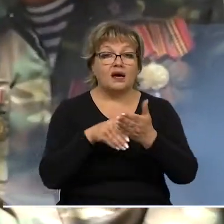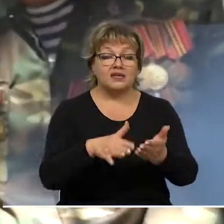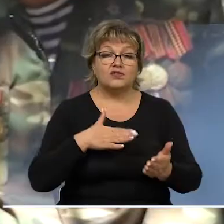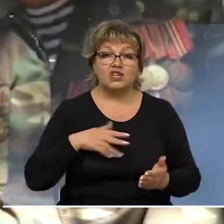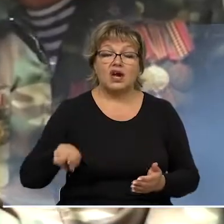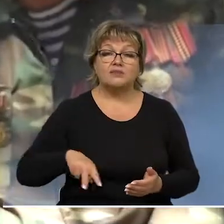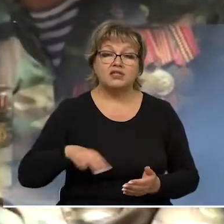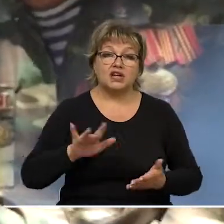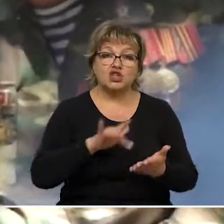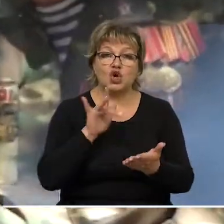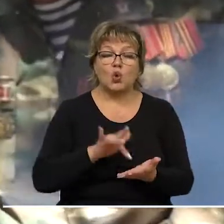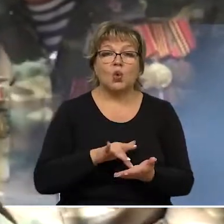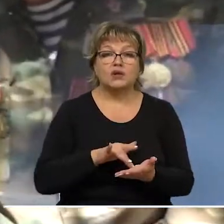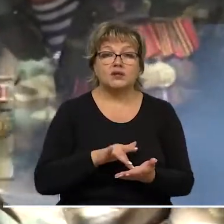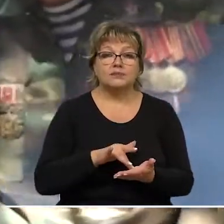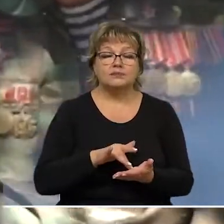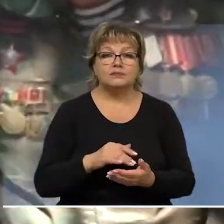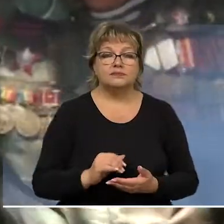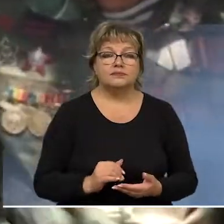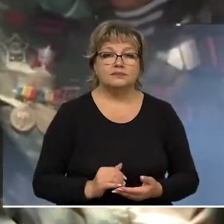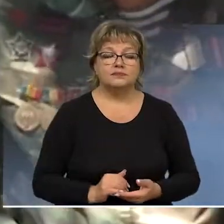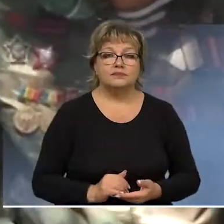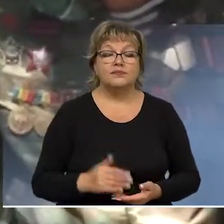оказывала наша администрация города